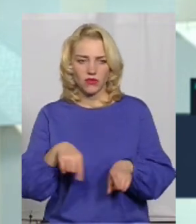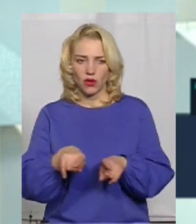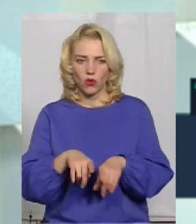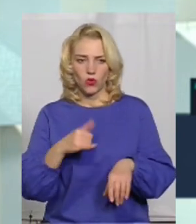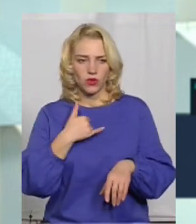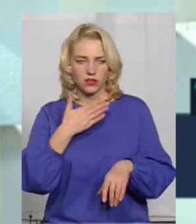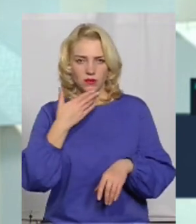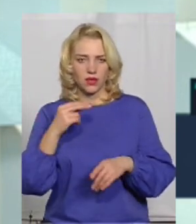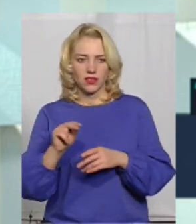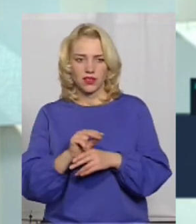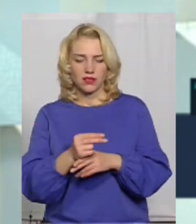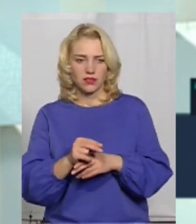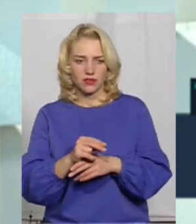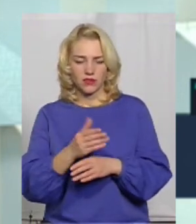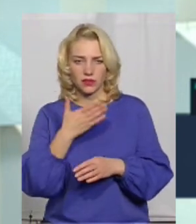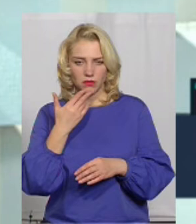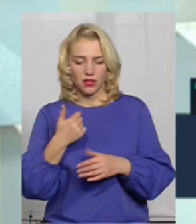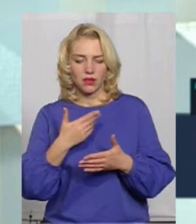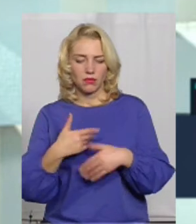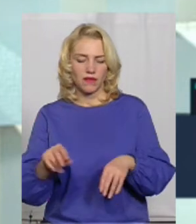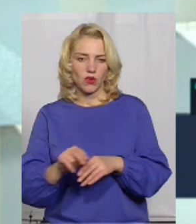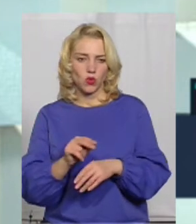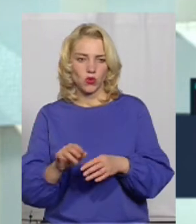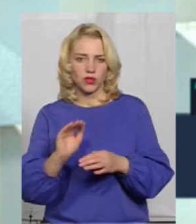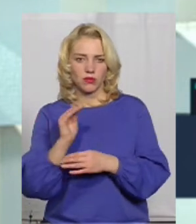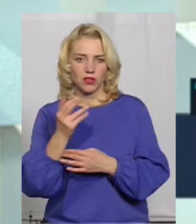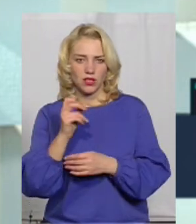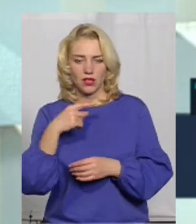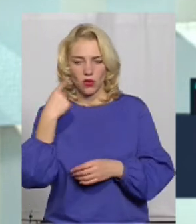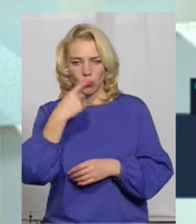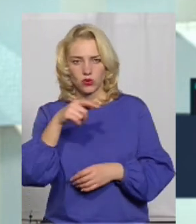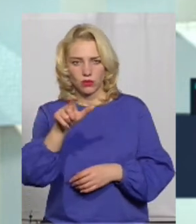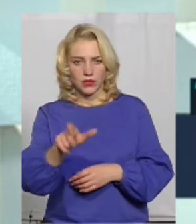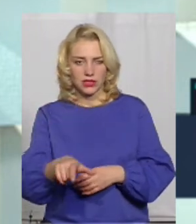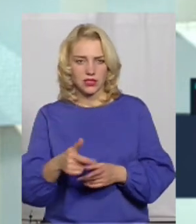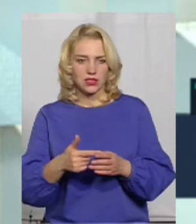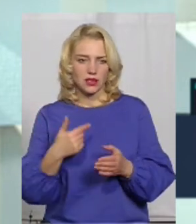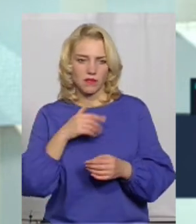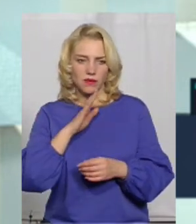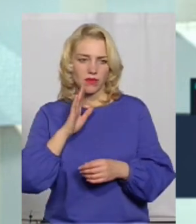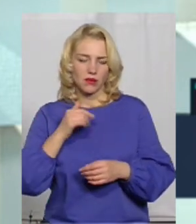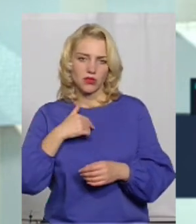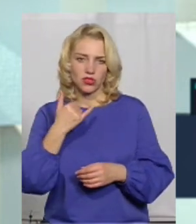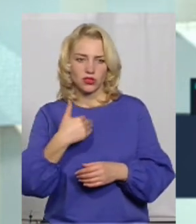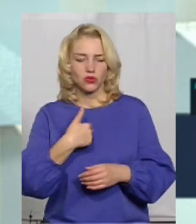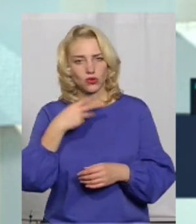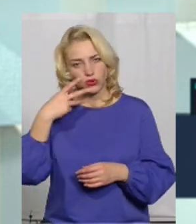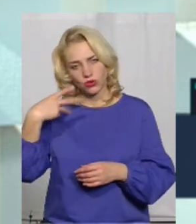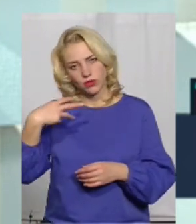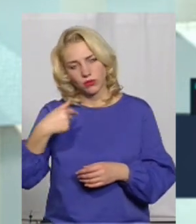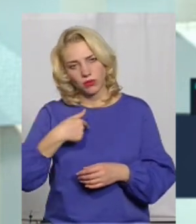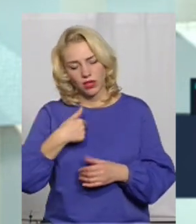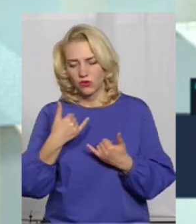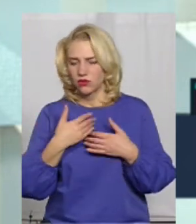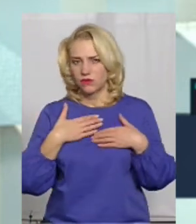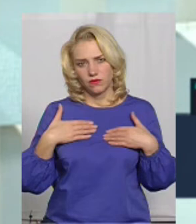в нас немає, ми виховуємо дитину як особистість. Вона каже, мам, я хоч зараз хочу, щоб ти мене зняла, там, а